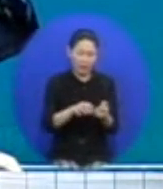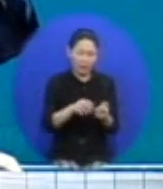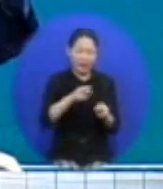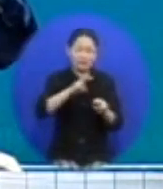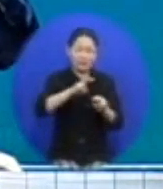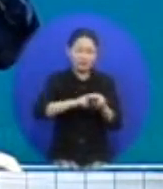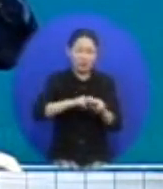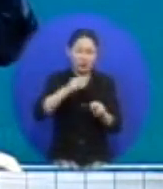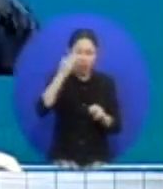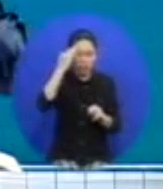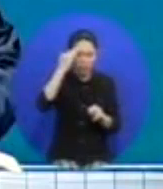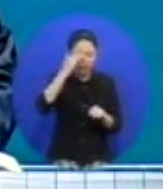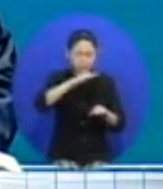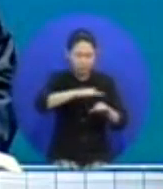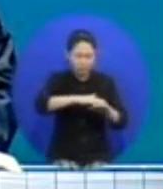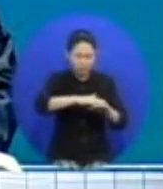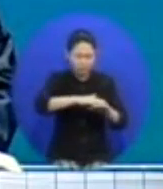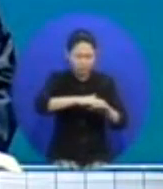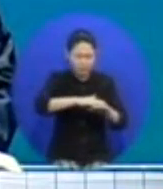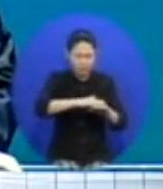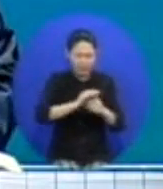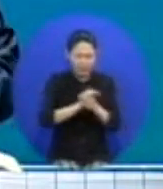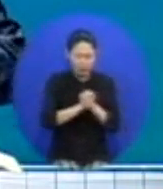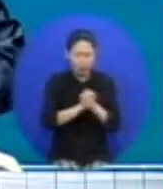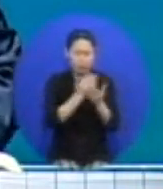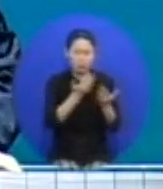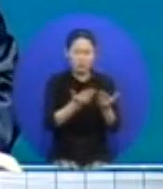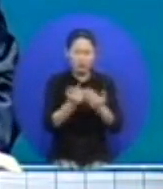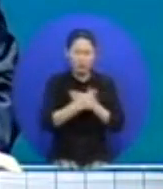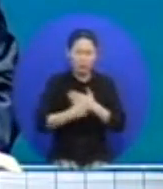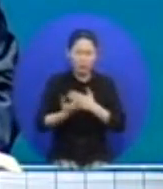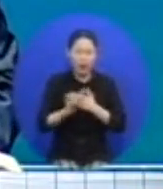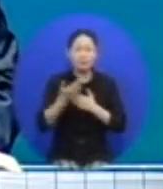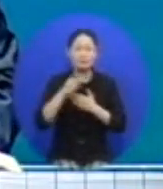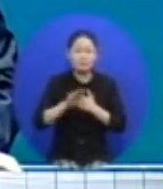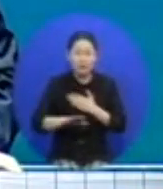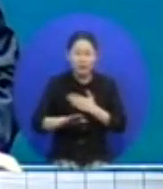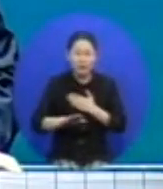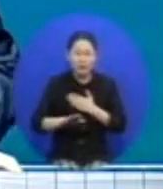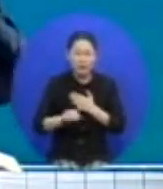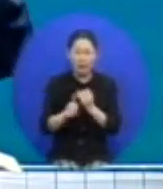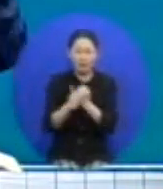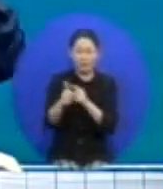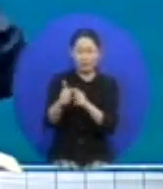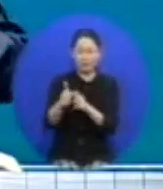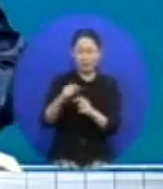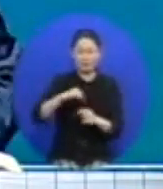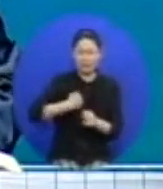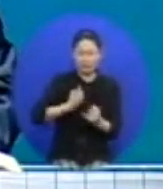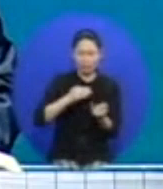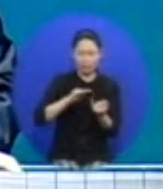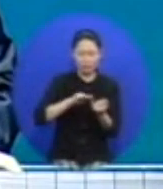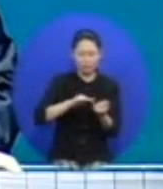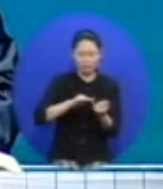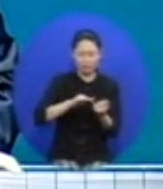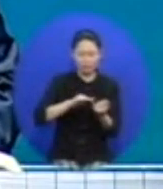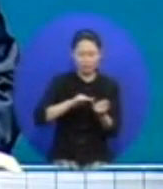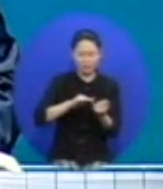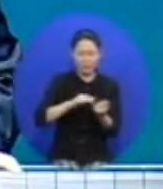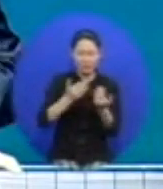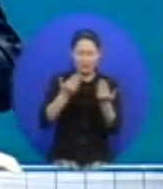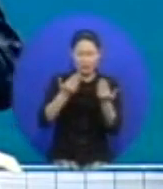아내를 위해서 기도를 해 주세요 몸은 너무 아프지만 남편의 자기 머리에서 놓고 기도해 주는 걸